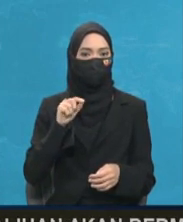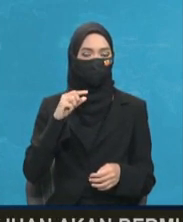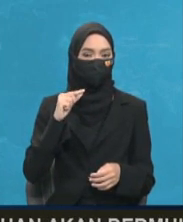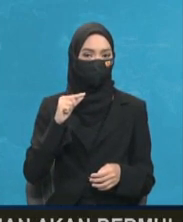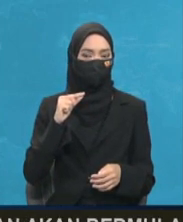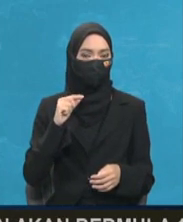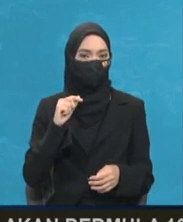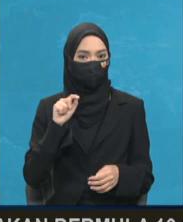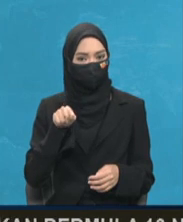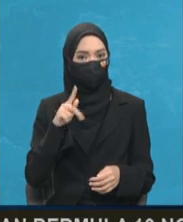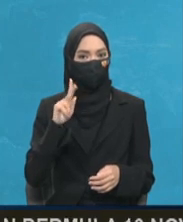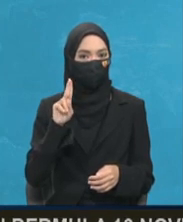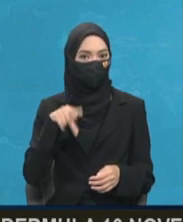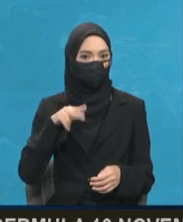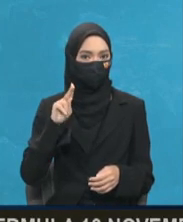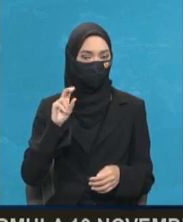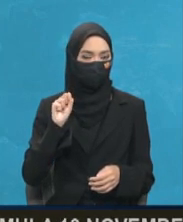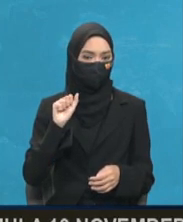dotkop USB